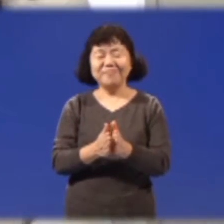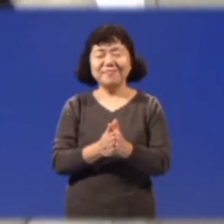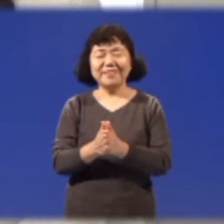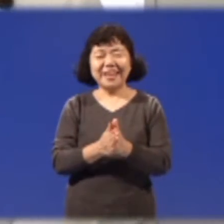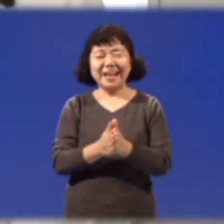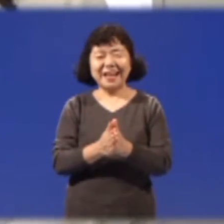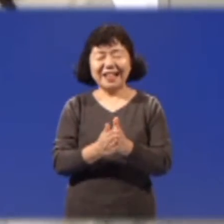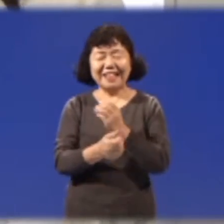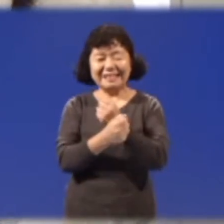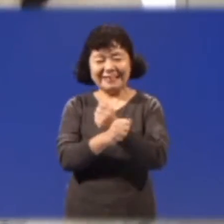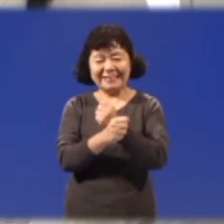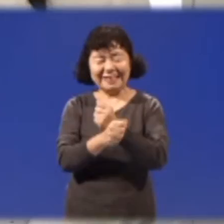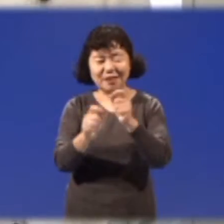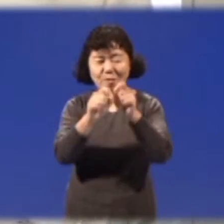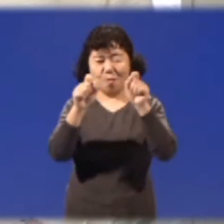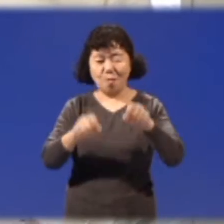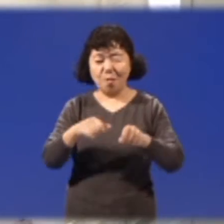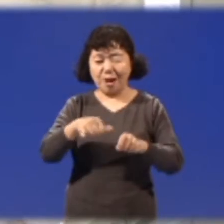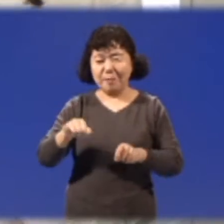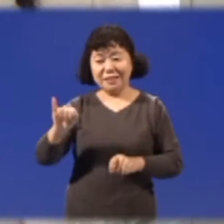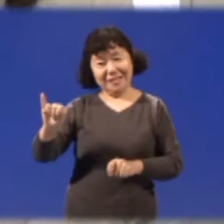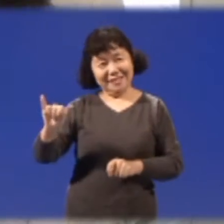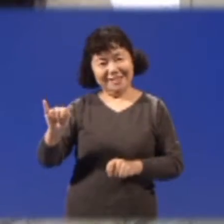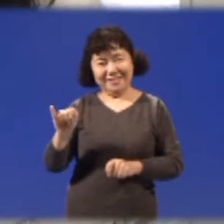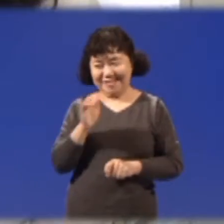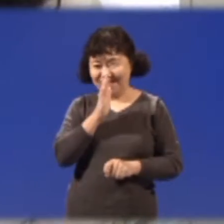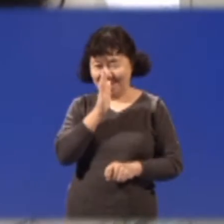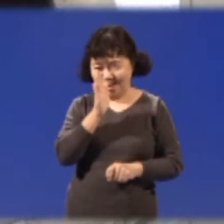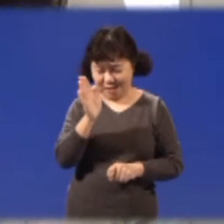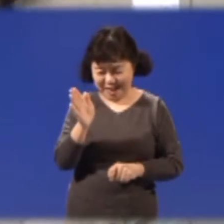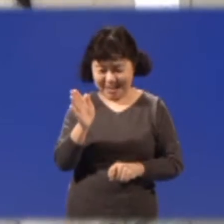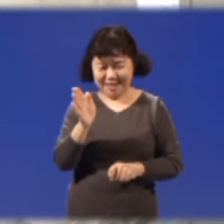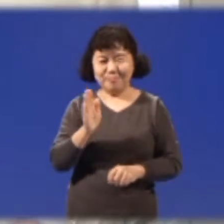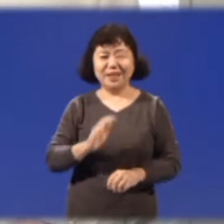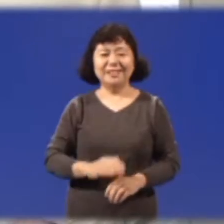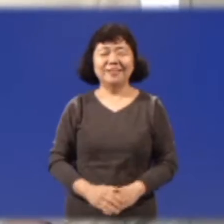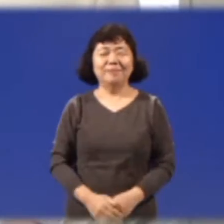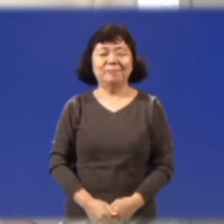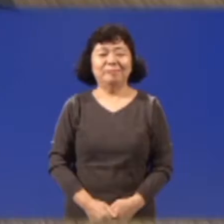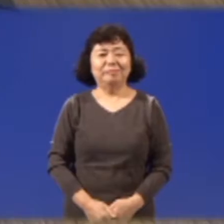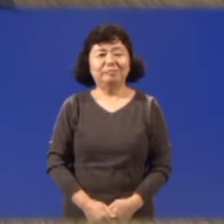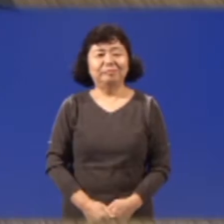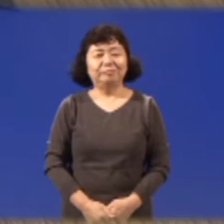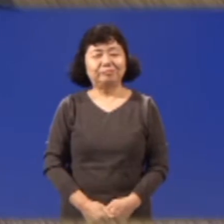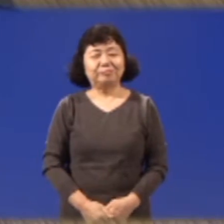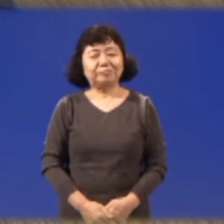い実験を岡部さんにしていただきます。よろしくお願いいたします。 よろしくお願いします。